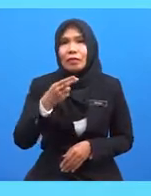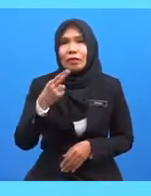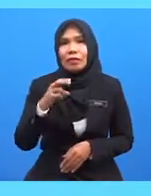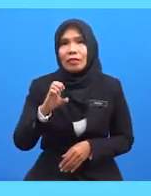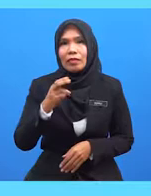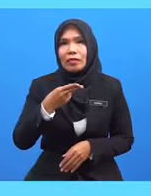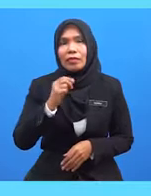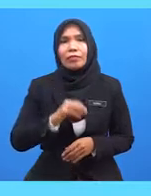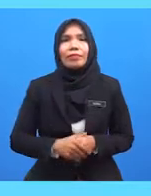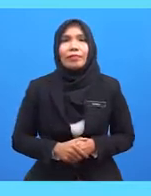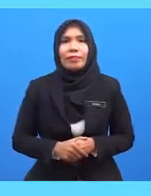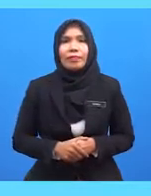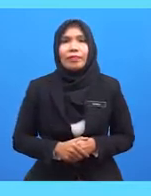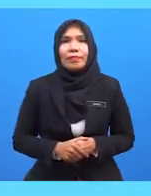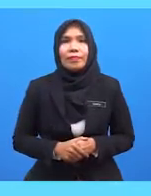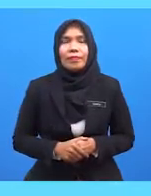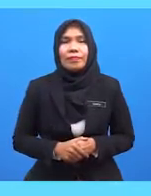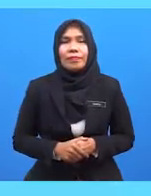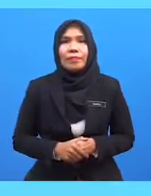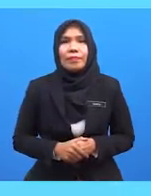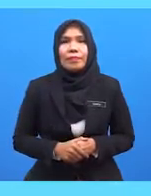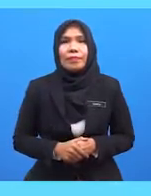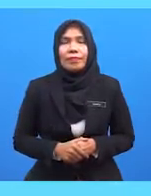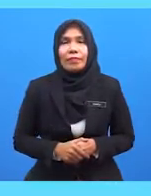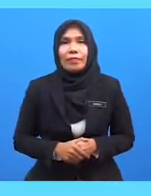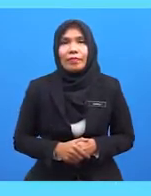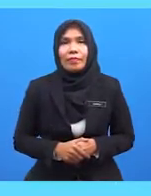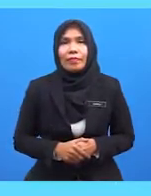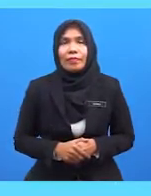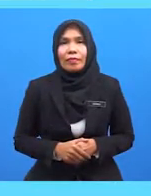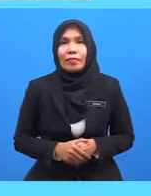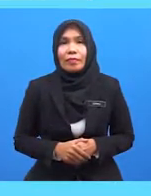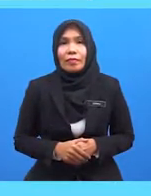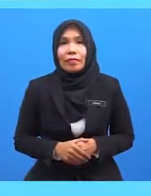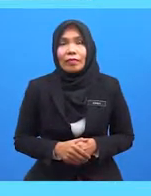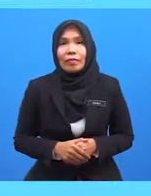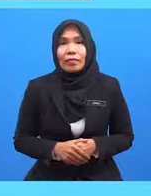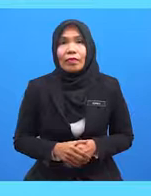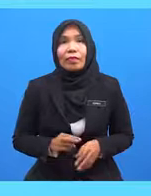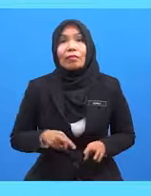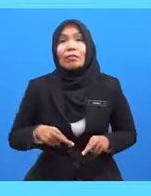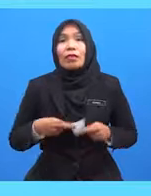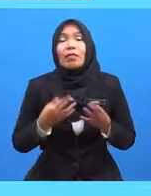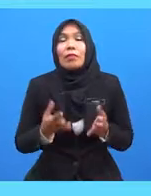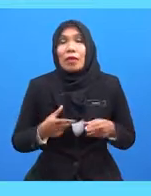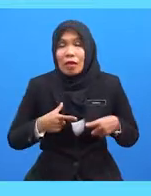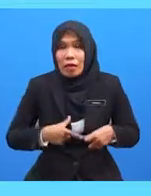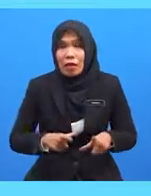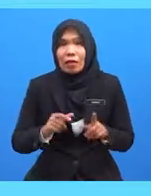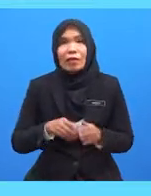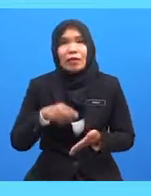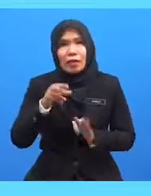Islam. Pada zaman Aceh, lahir penulis-penulis dan kitab-kitab agama